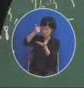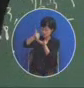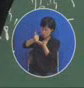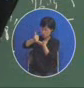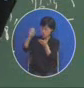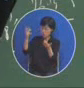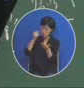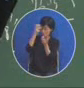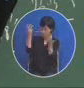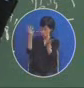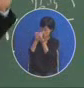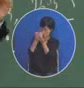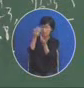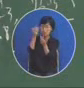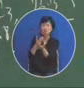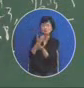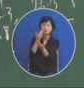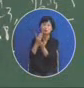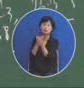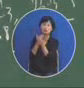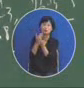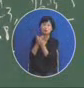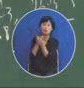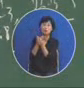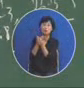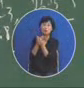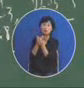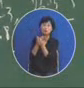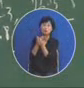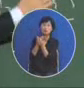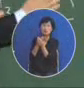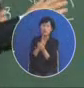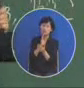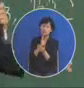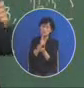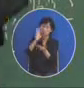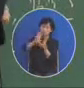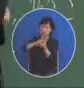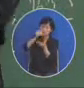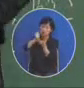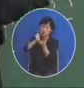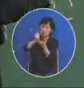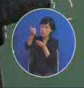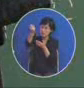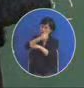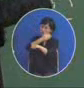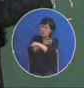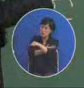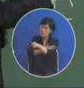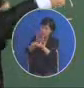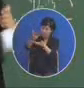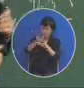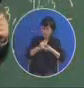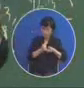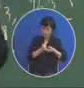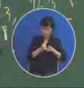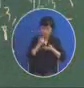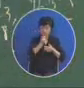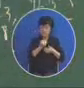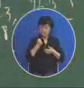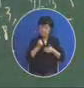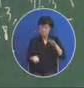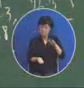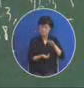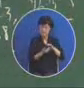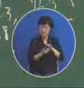성령의 충만함을 주옵소서. God, through Christ, give me the filling of the Holy Spirit. 정말 그 능력으로 영적 서밋이 되게 하옵소서. With that power, let me